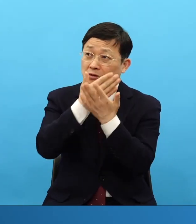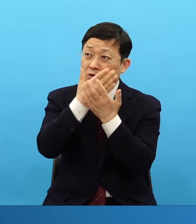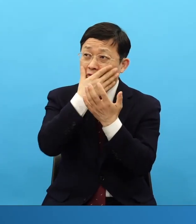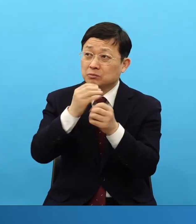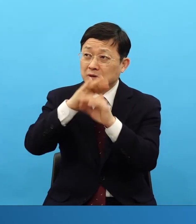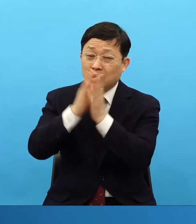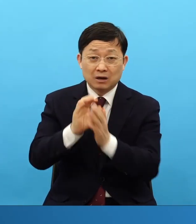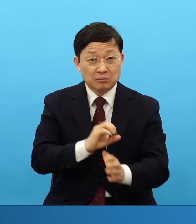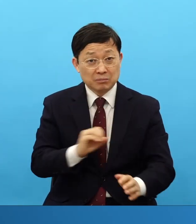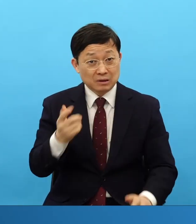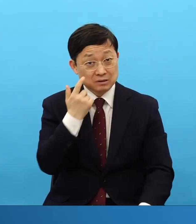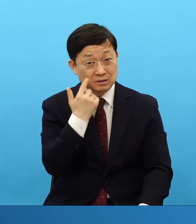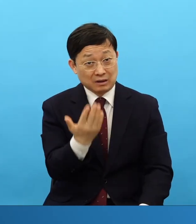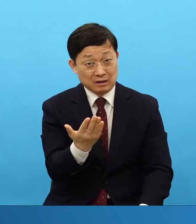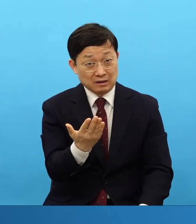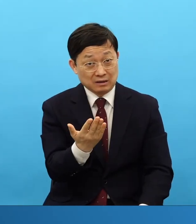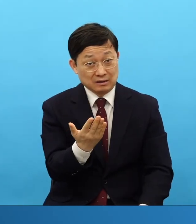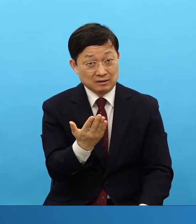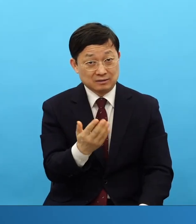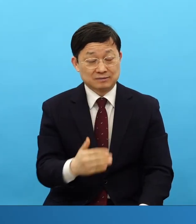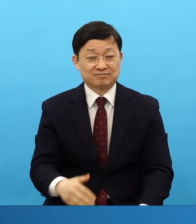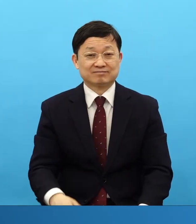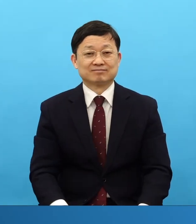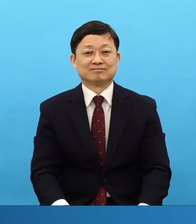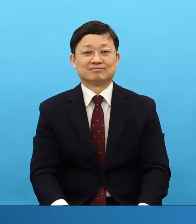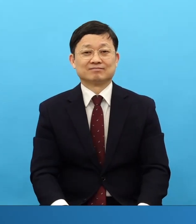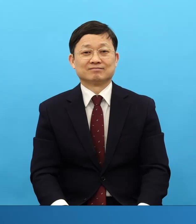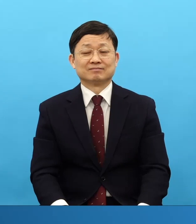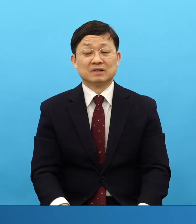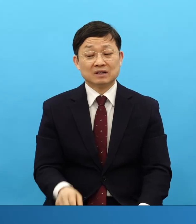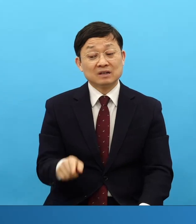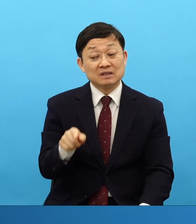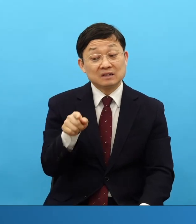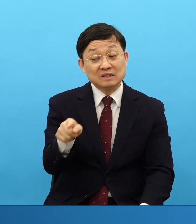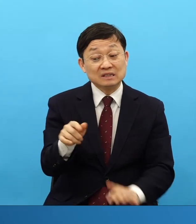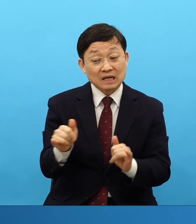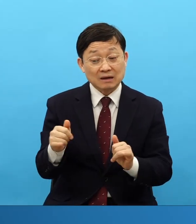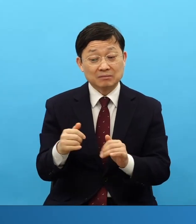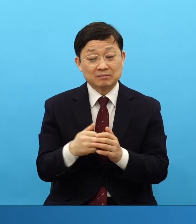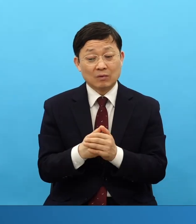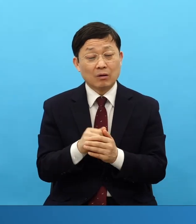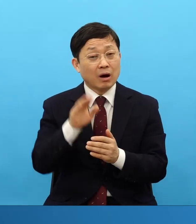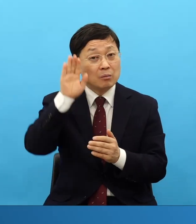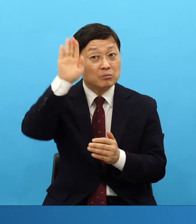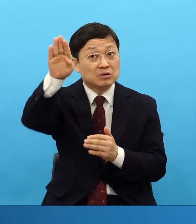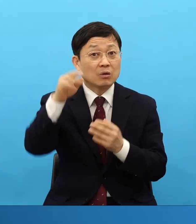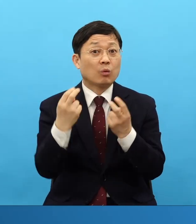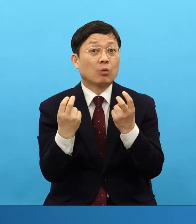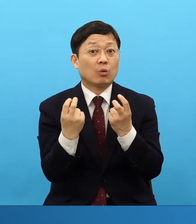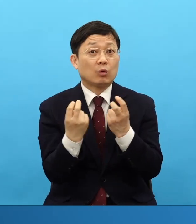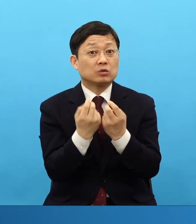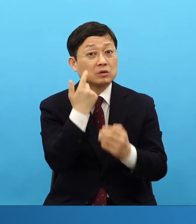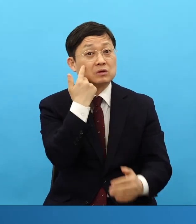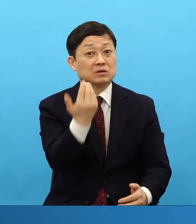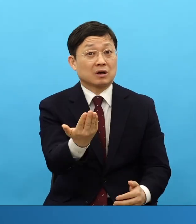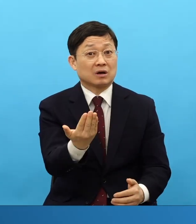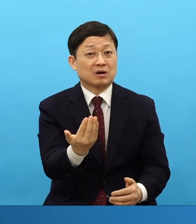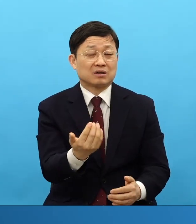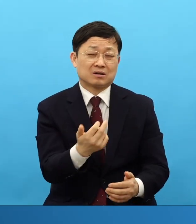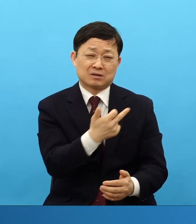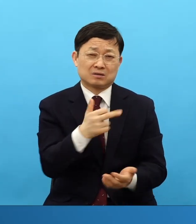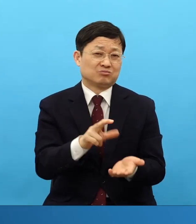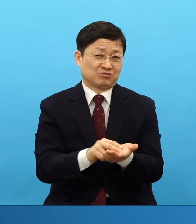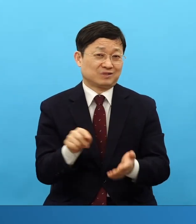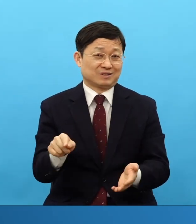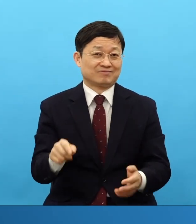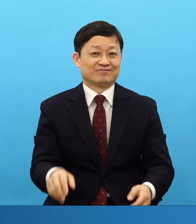그러면 왜 우리가 이 기도하고 급하냐면은 그 사람의 미래는 어떻게 되겠죠? And the reason 이게 why this 문제예요. is so urgent is what's going to